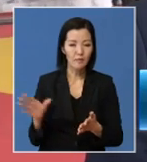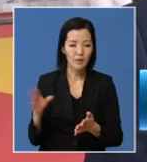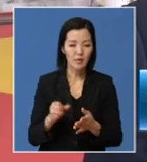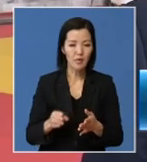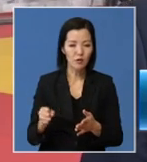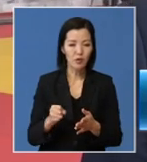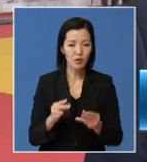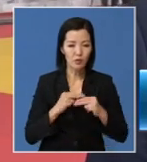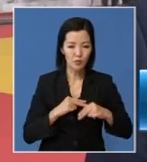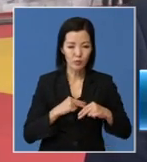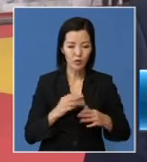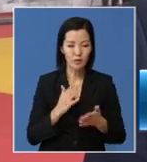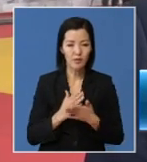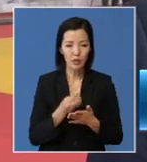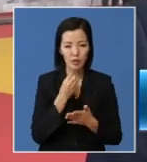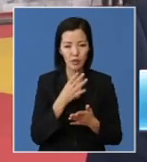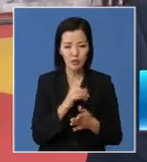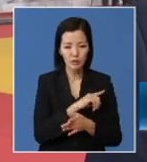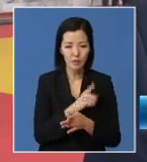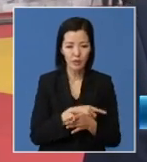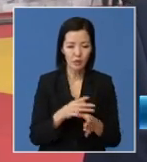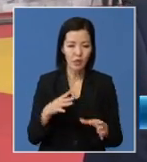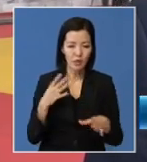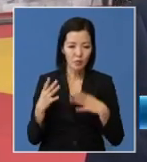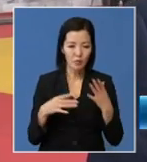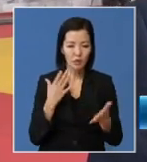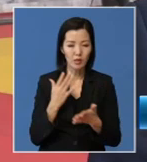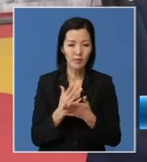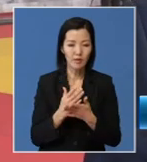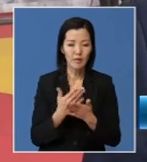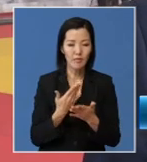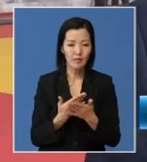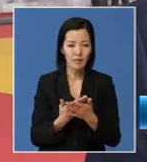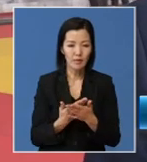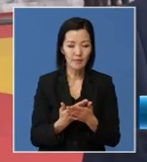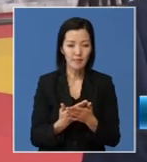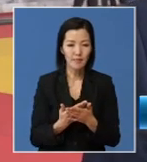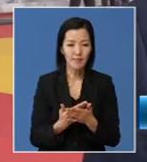жатыр. Жақсы-жақсы спортшылар нәтиже көрсетіп жатыр. Оларды атап өтетін болсақ,